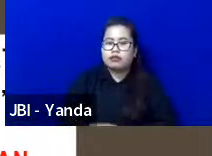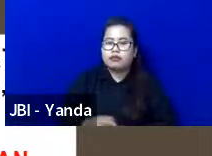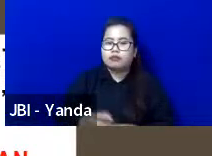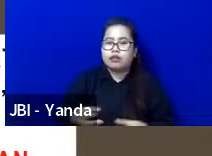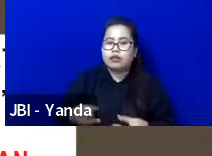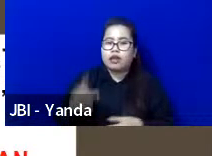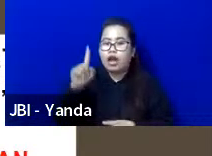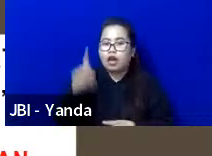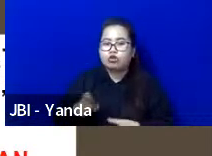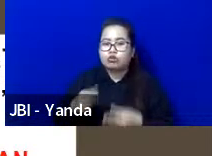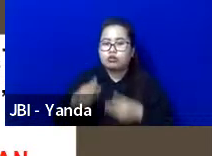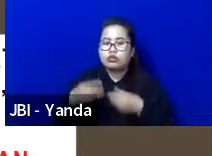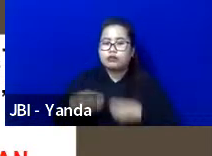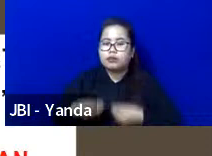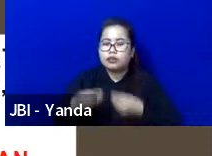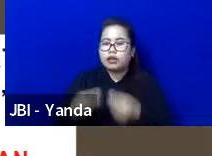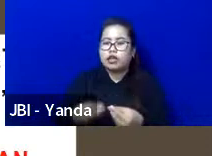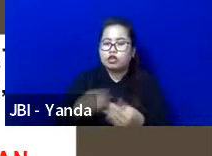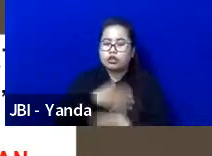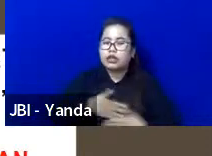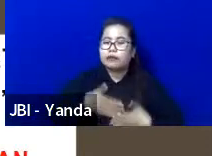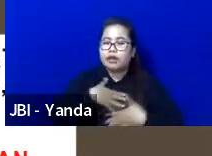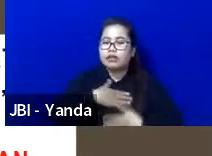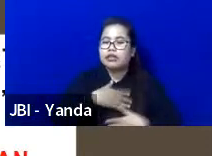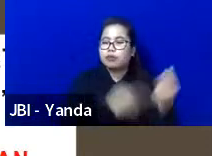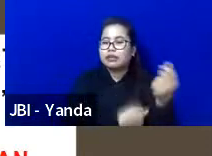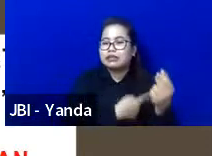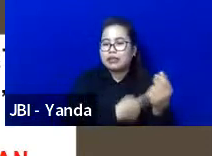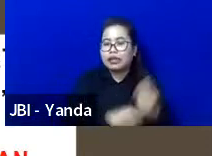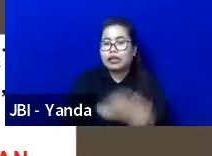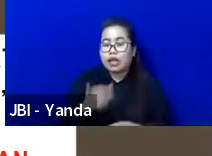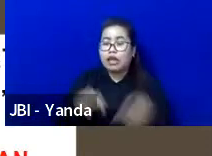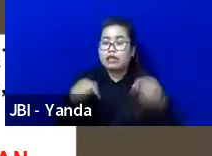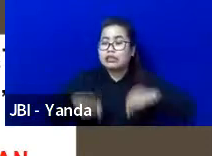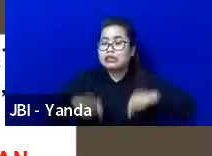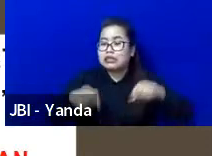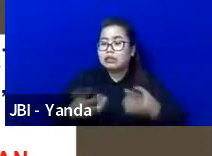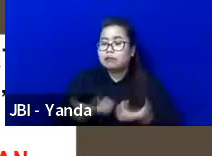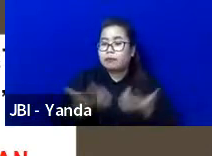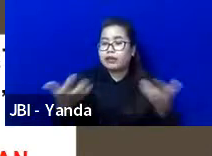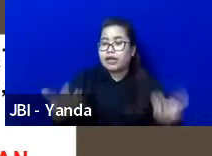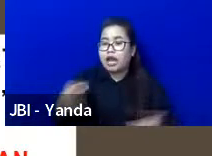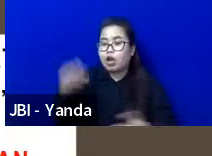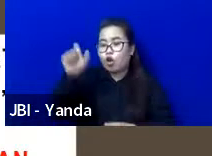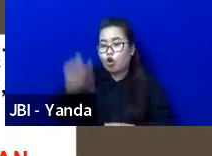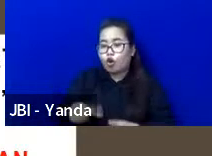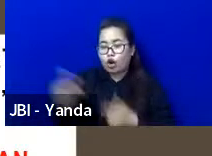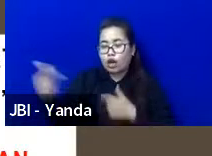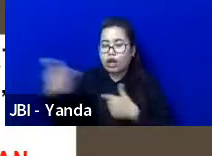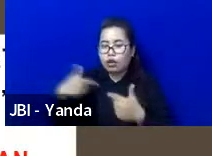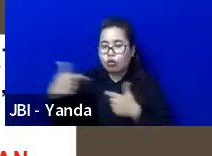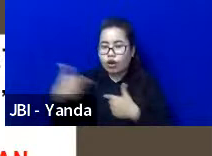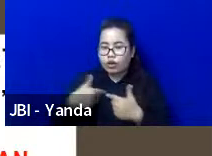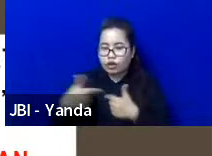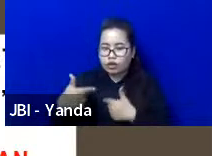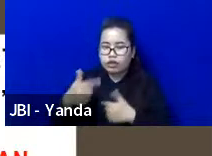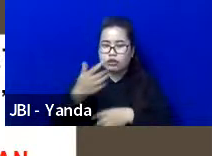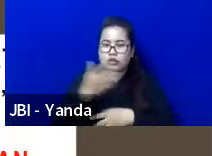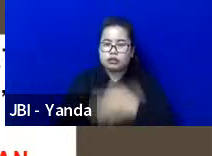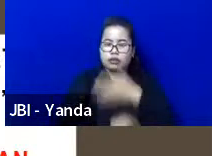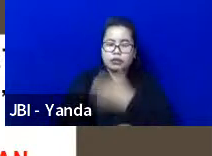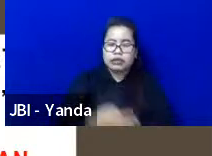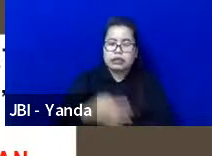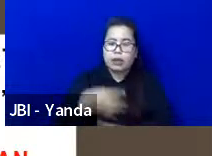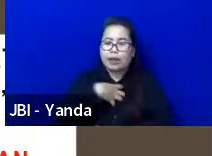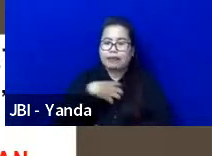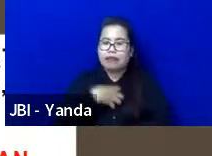yang harus bisa dinikmati oleh pasien ya. Nah, di sini perbedaan antara orang dengan orang dengan disabilitas mental ini